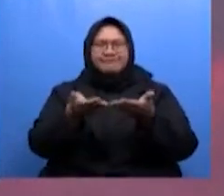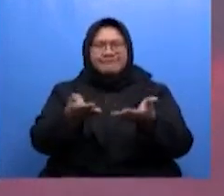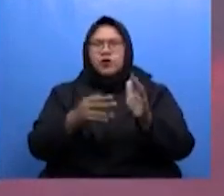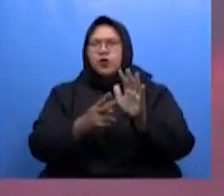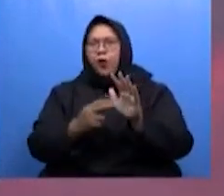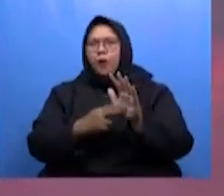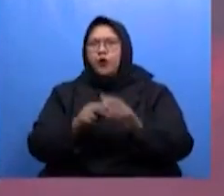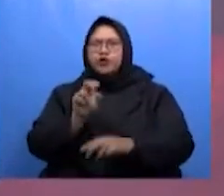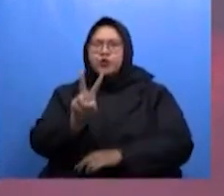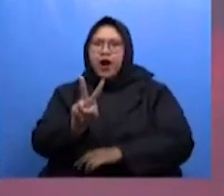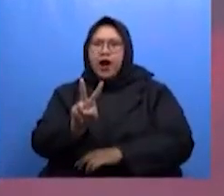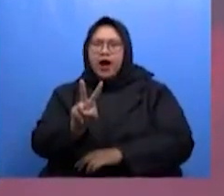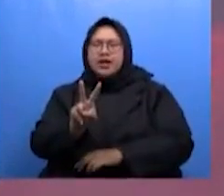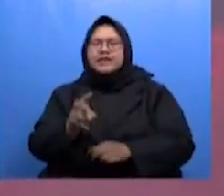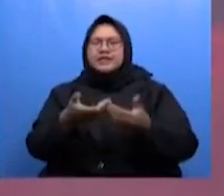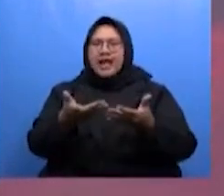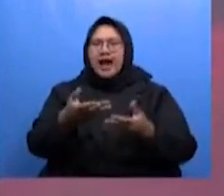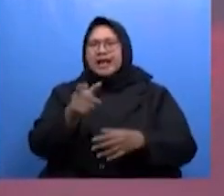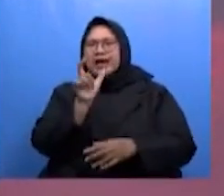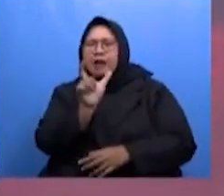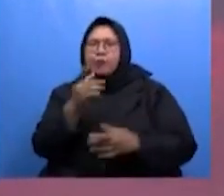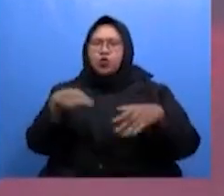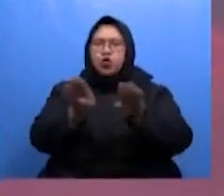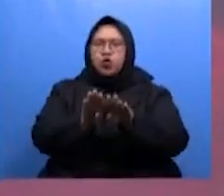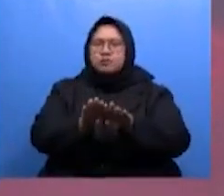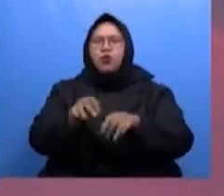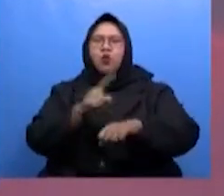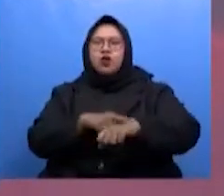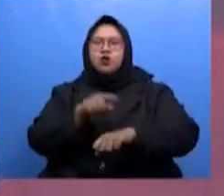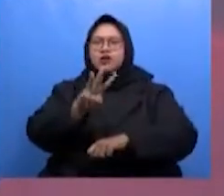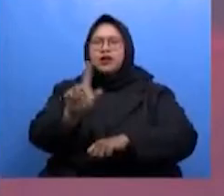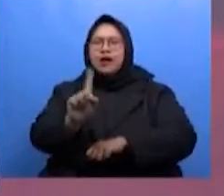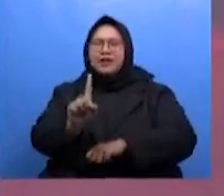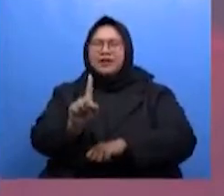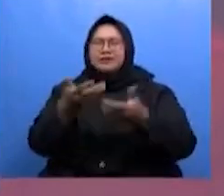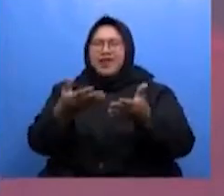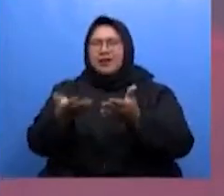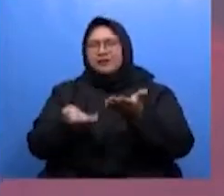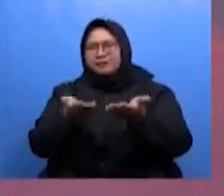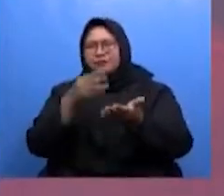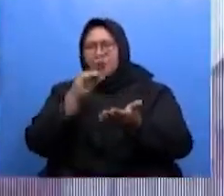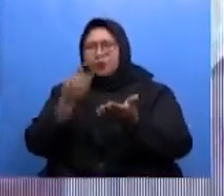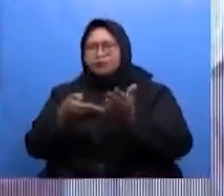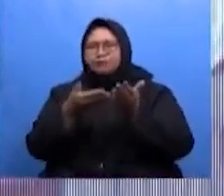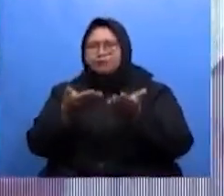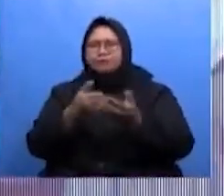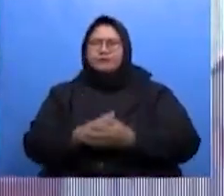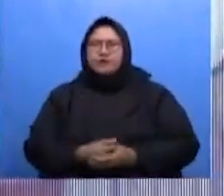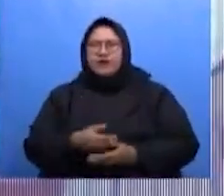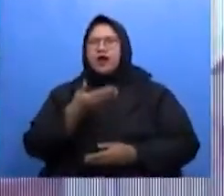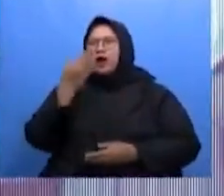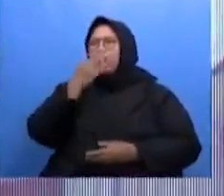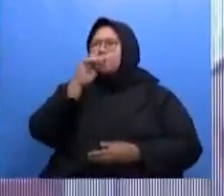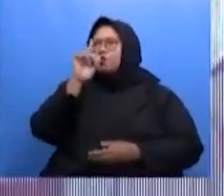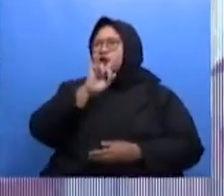paslon nomor urut du untuk menyampaikan kalimat penutupnya waktu anda 3 menit hitung mundur dimulai Ketika anda berbicara Alhamdulillahi